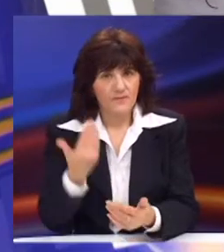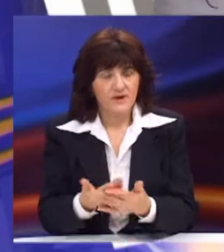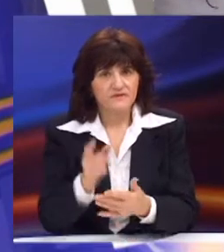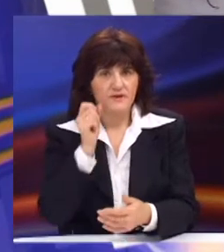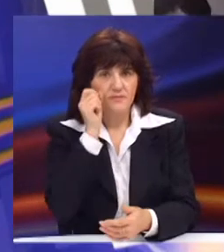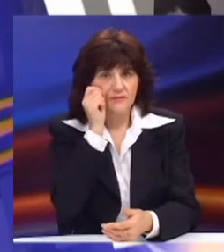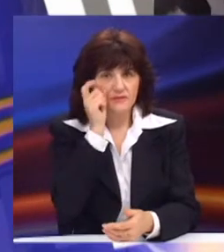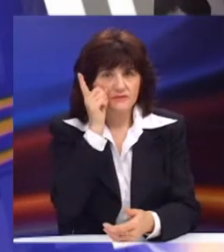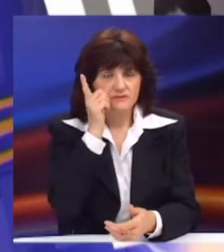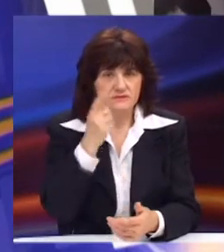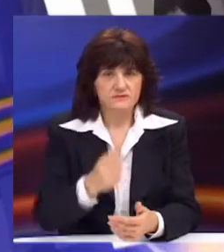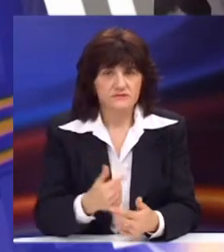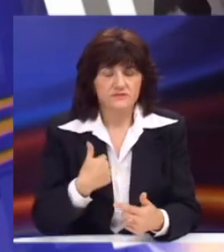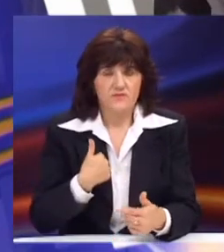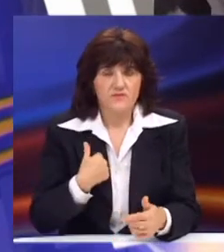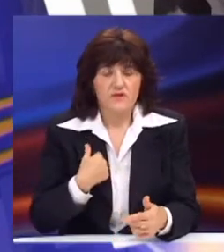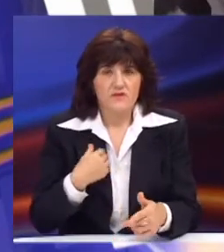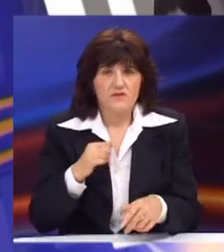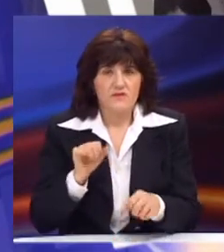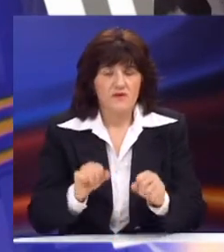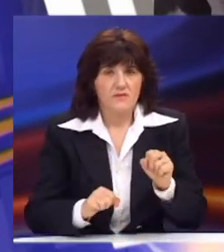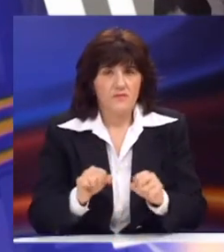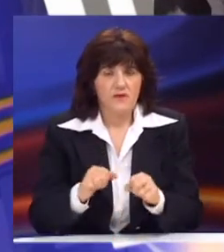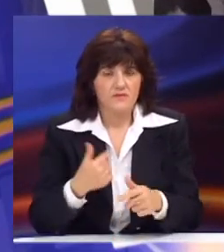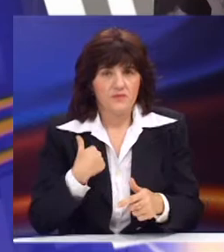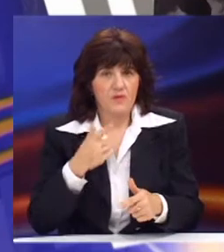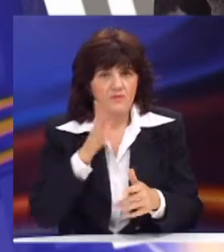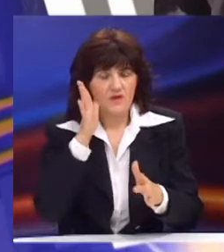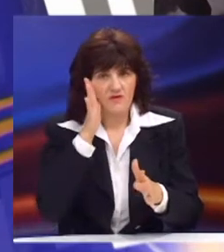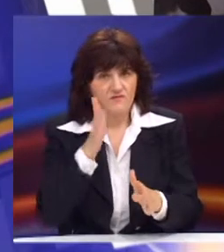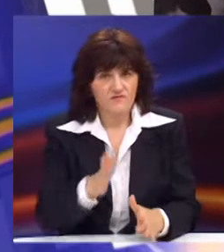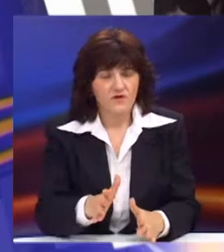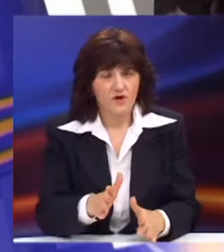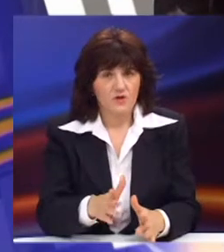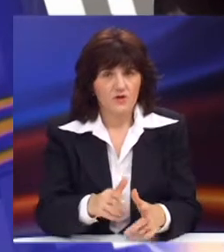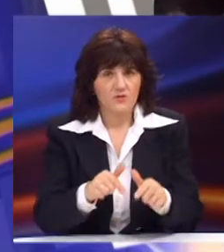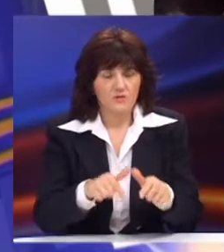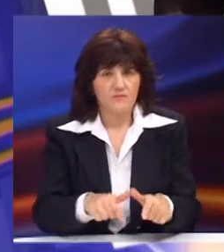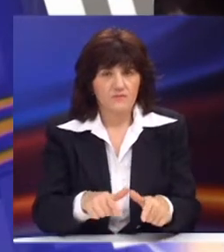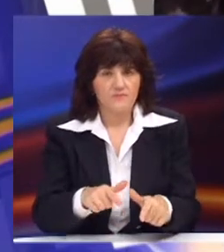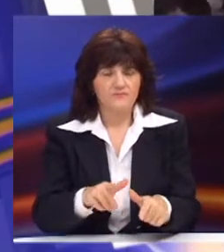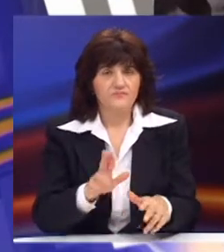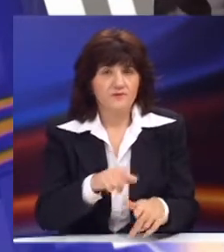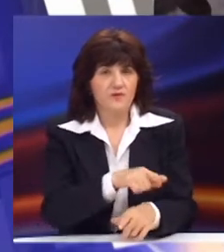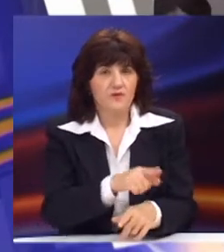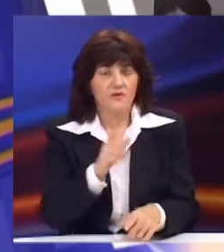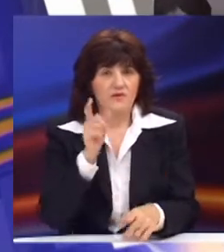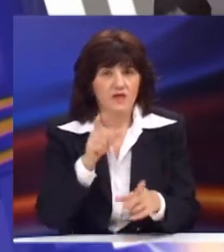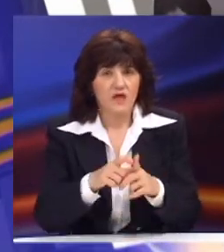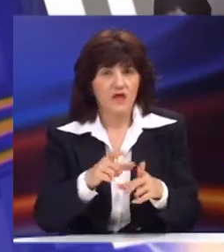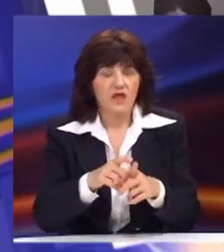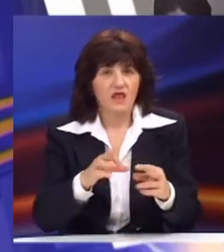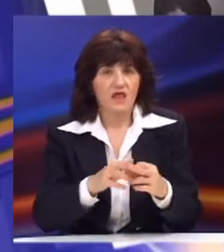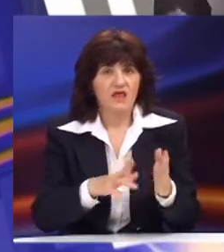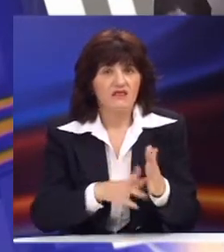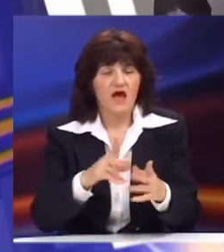bila iznenađena na momente, sam baš reagovala da ja zapravo ne verujem da Dane, dečko koji